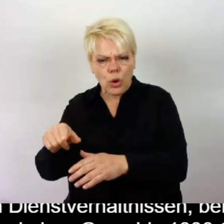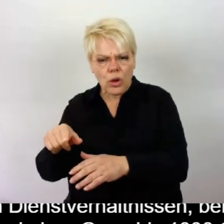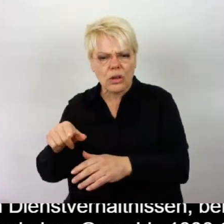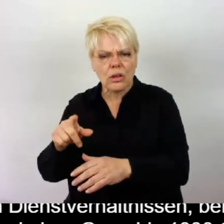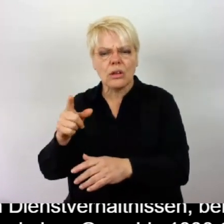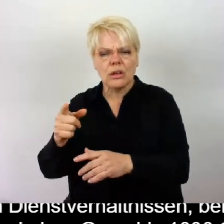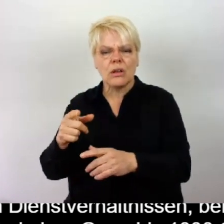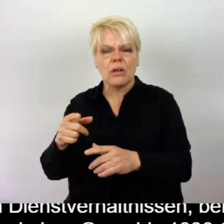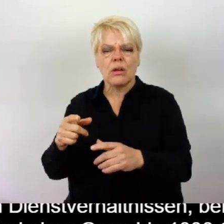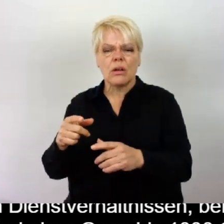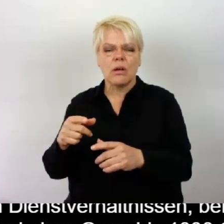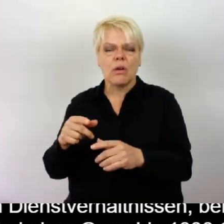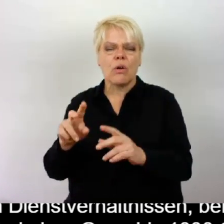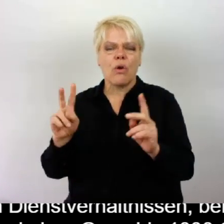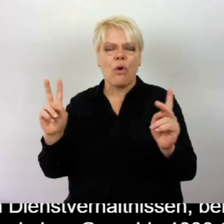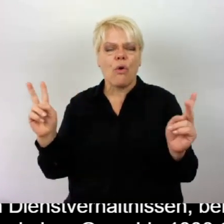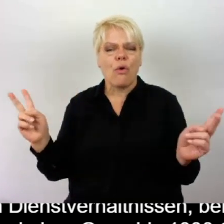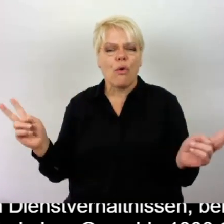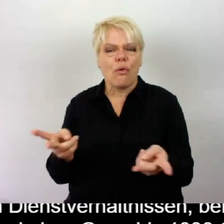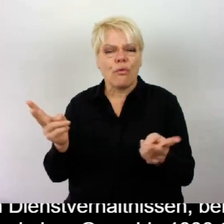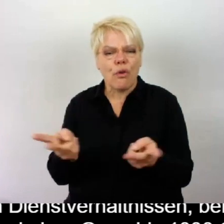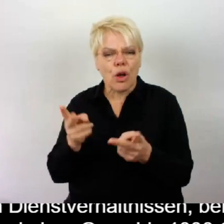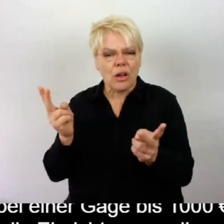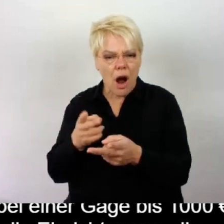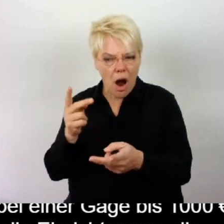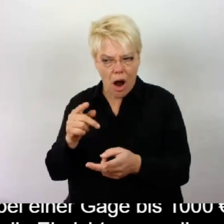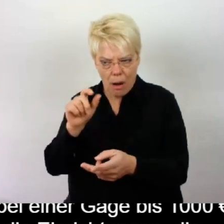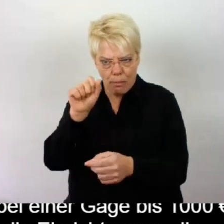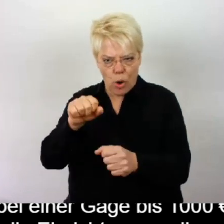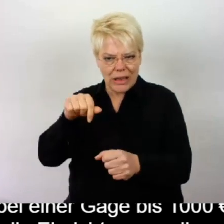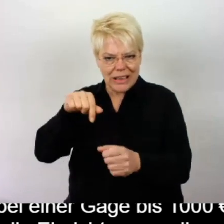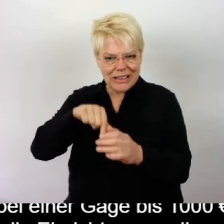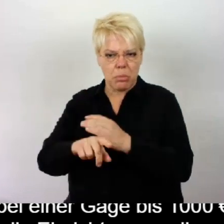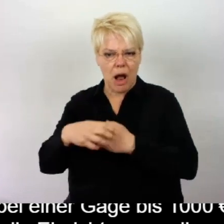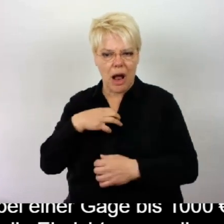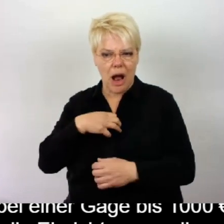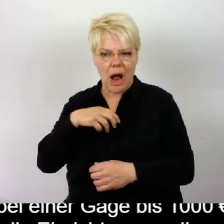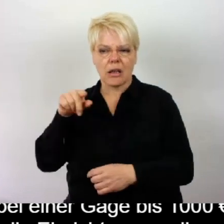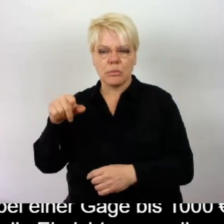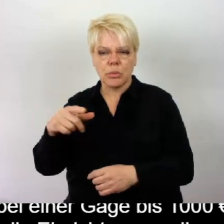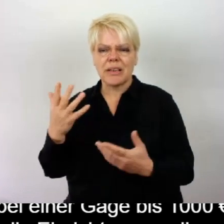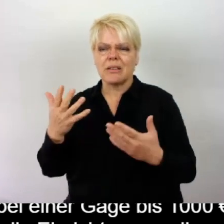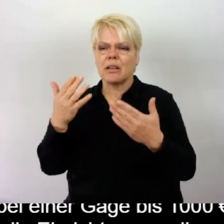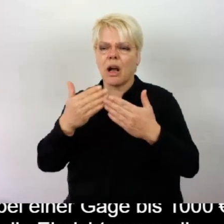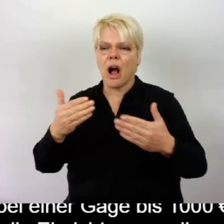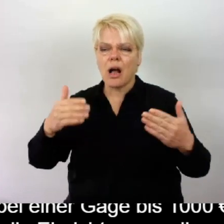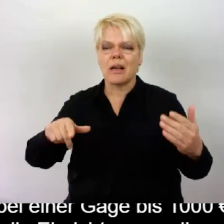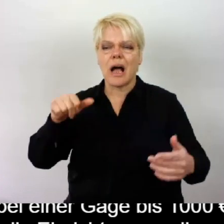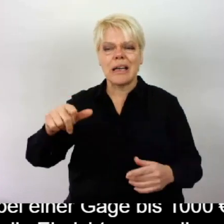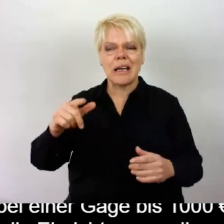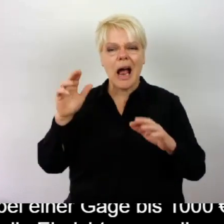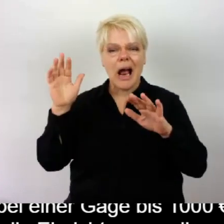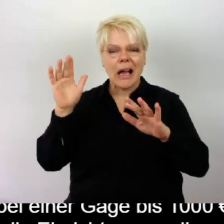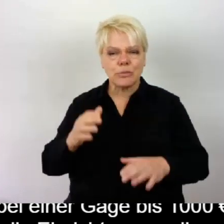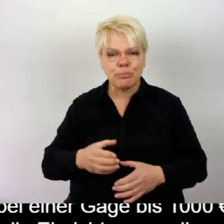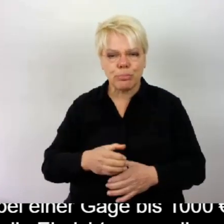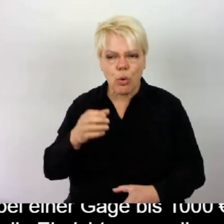mit unterstützen. Das gehört mit dazu. Viertens, Spielstätten. Ein Programm für rund 30 Millionen